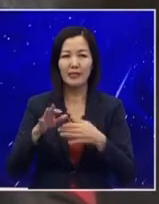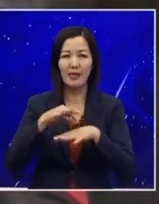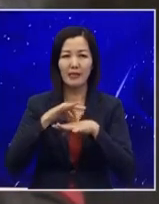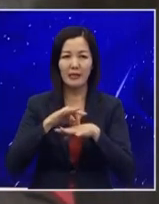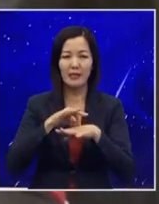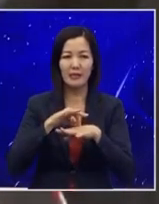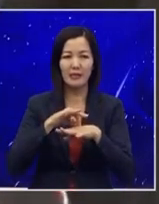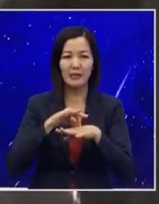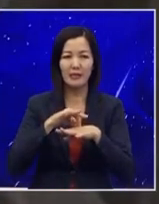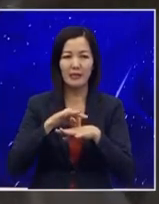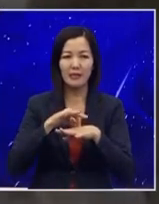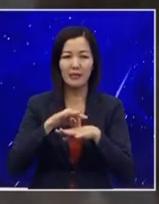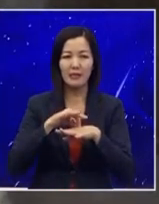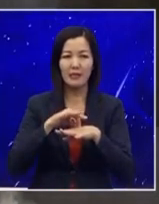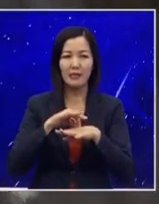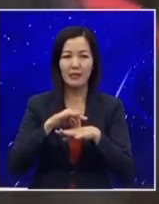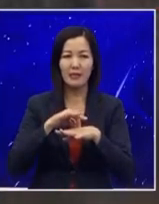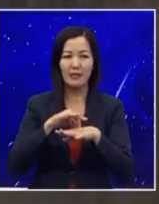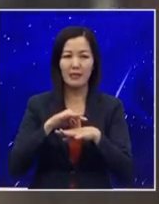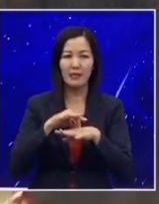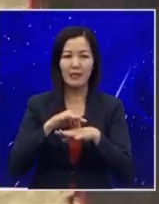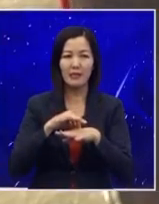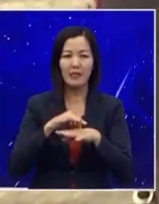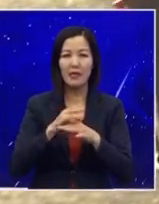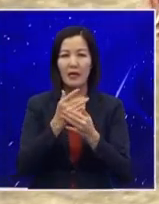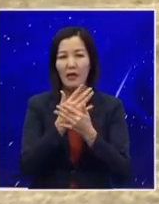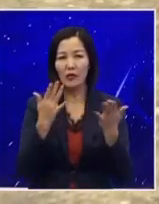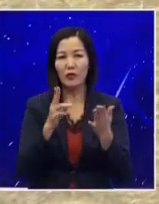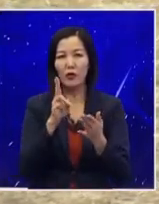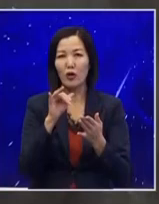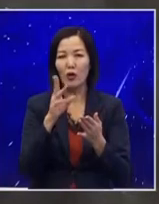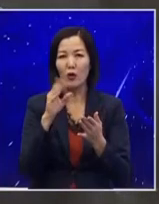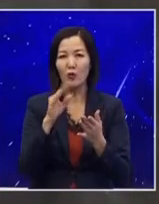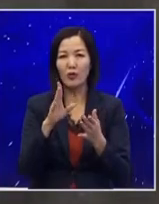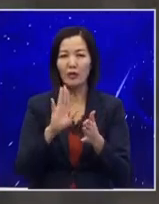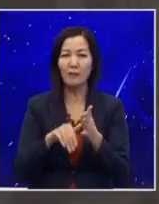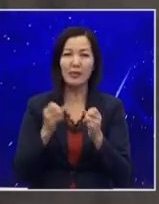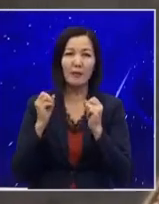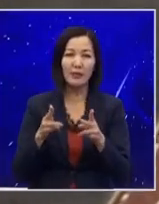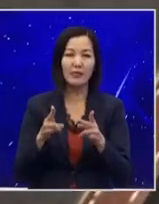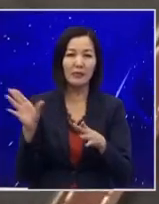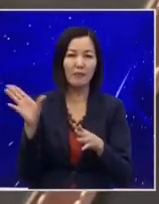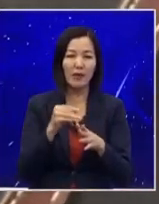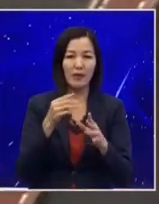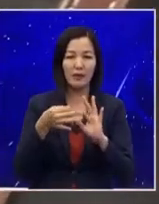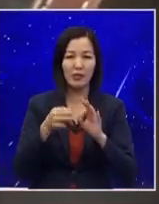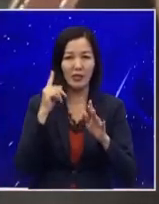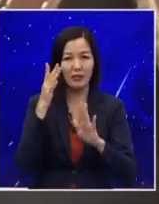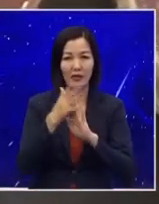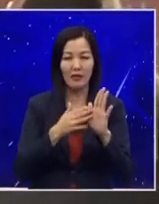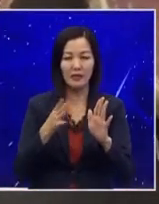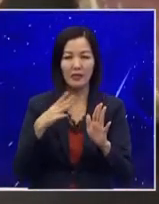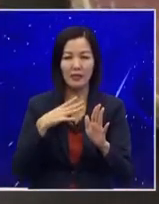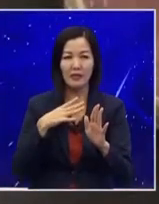тұрған. Астында тоқымдарымен тұр, алдында осы жасап тұрған бұл өмірлік. Мынау тартпа,